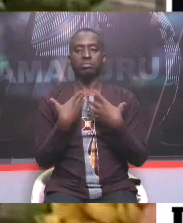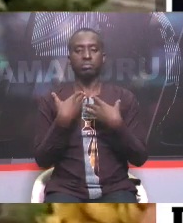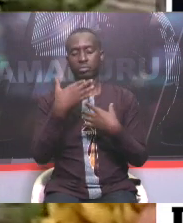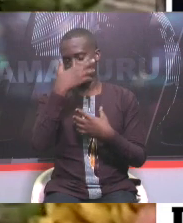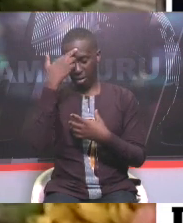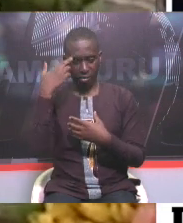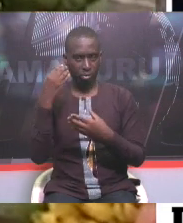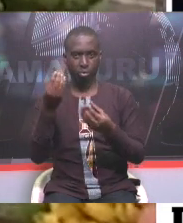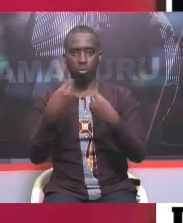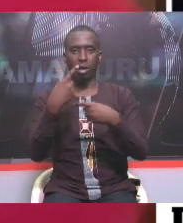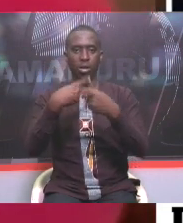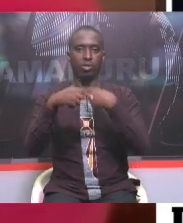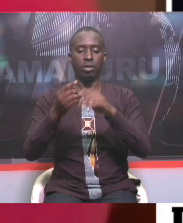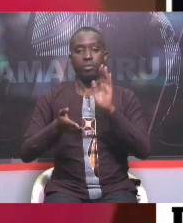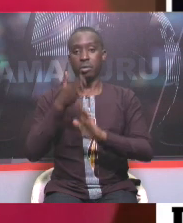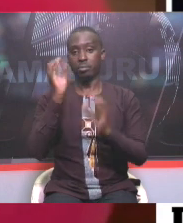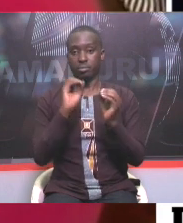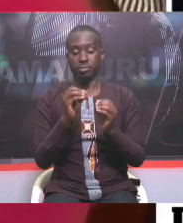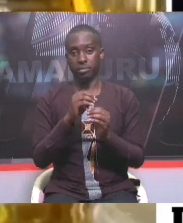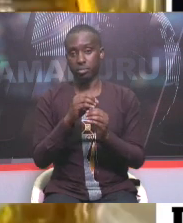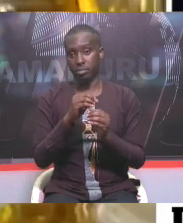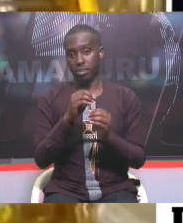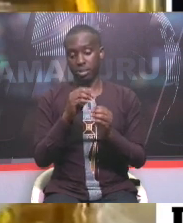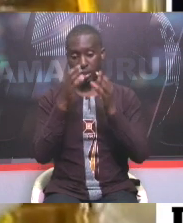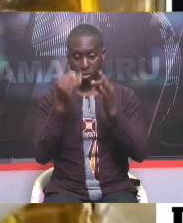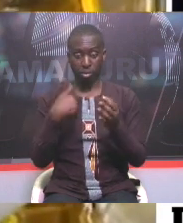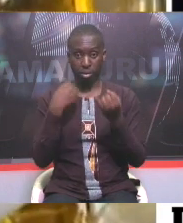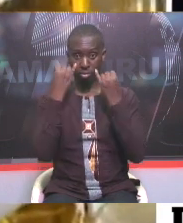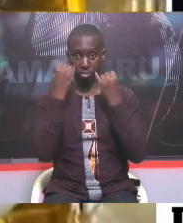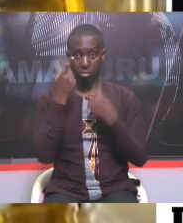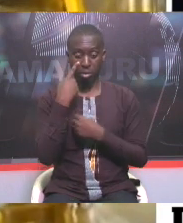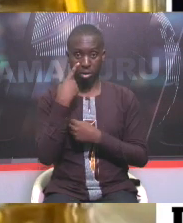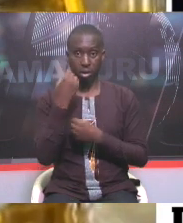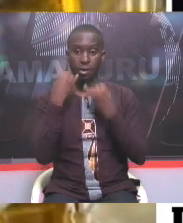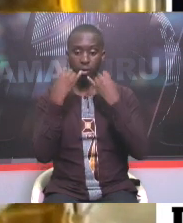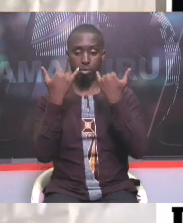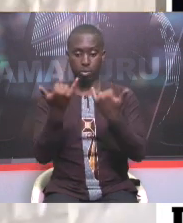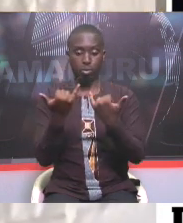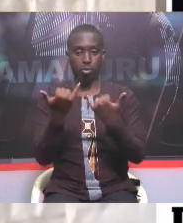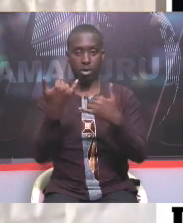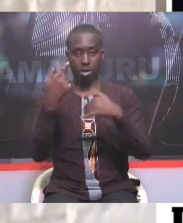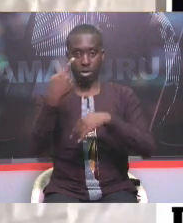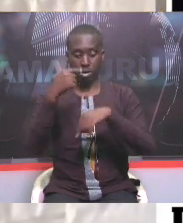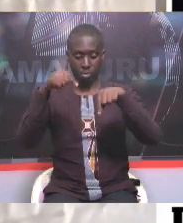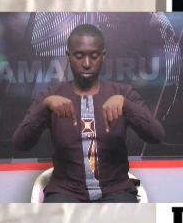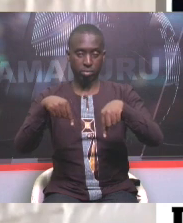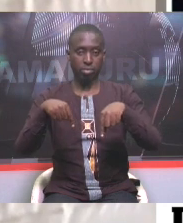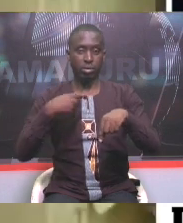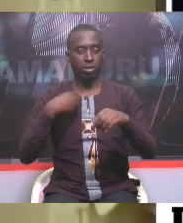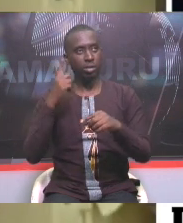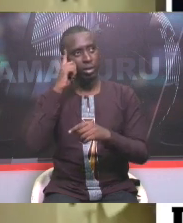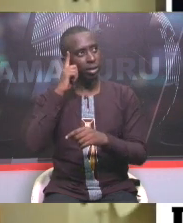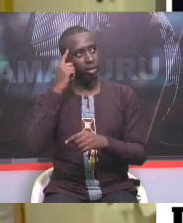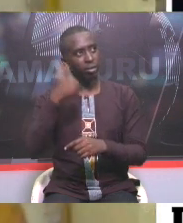kuki bitarimo gutanga effect yihuse. Rero ikibite icyo mbona ngewe nahita nkubwira direct nshyize mu